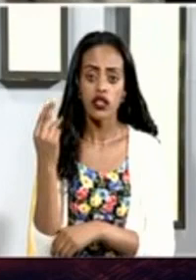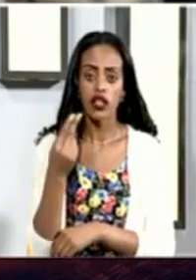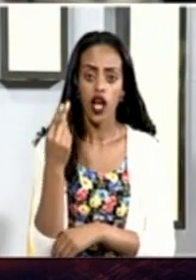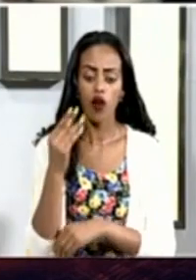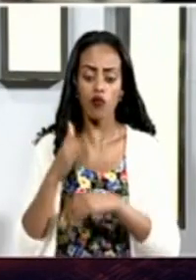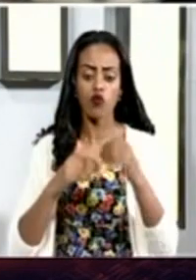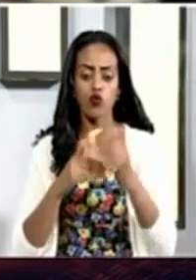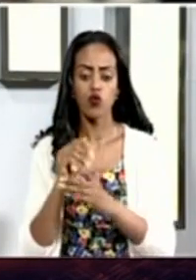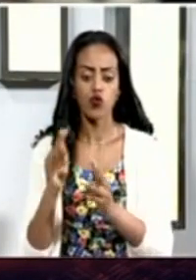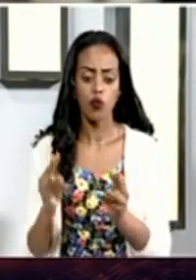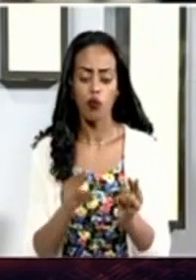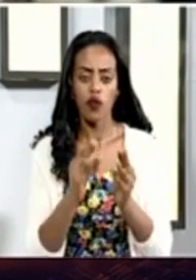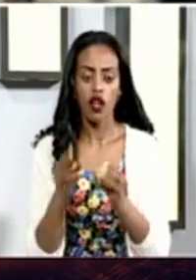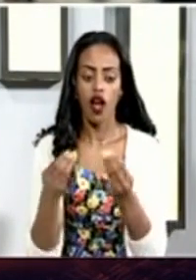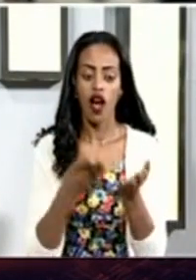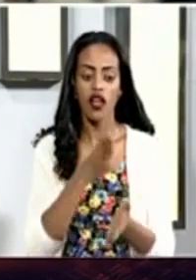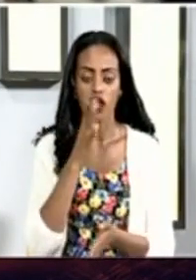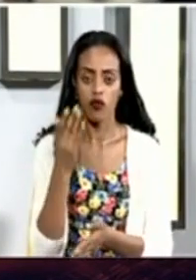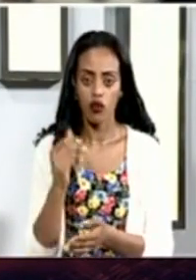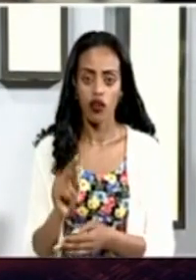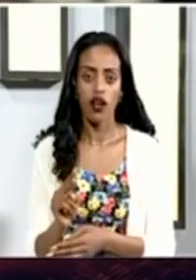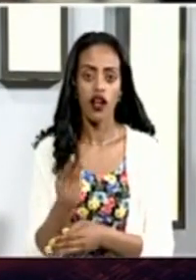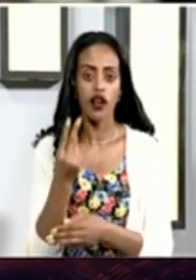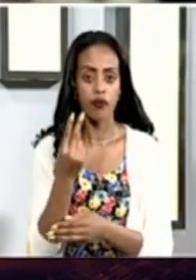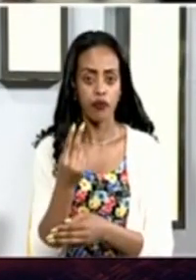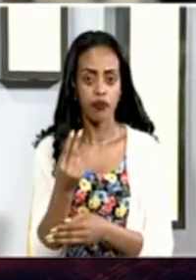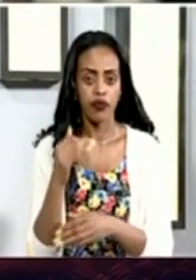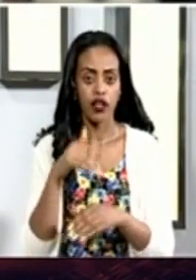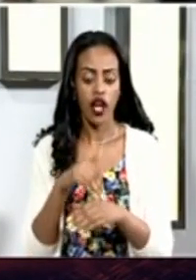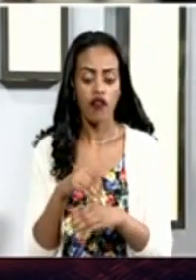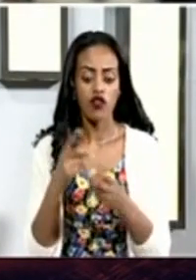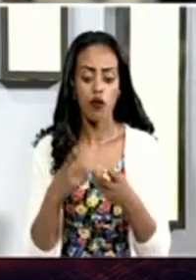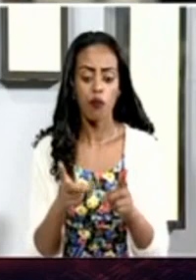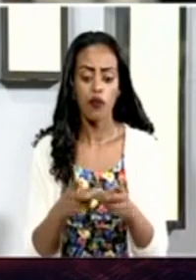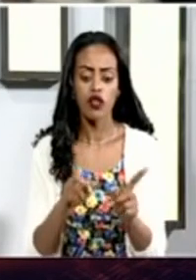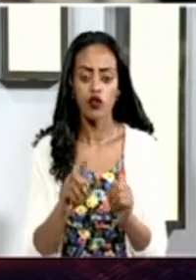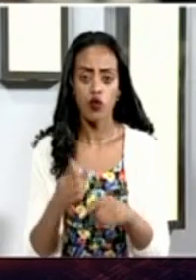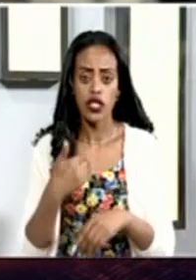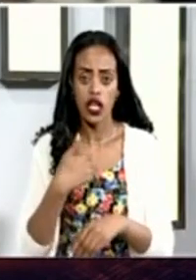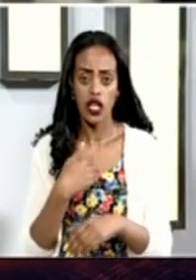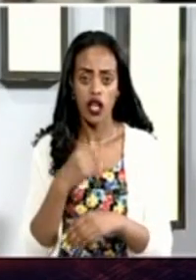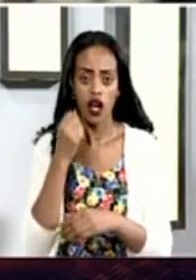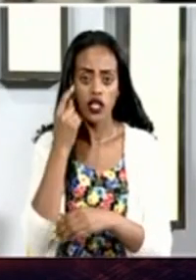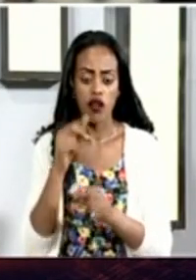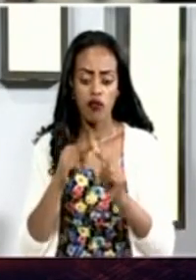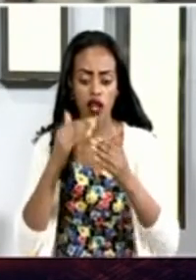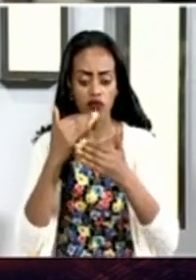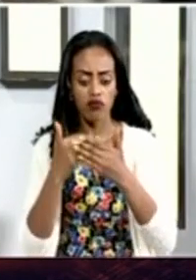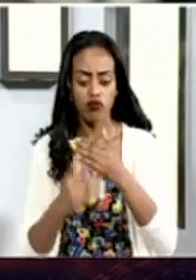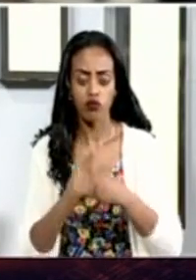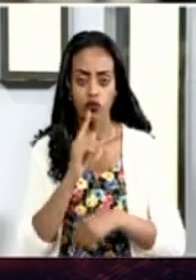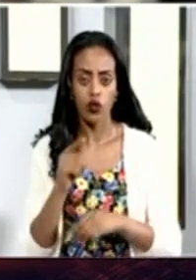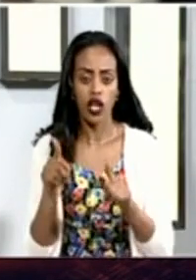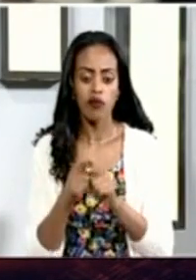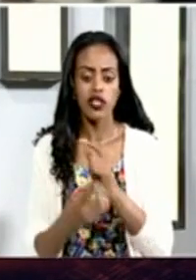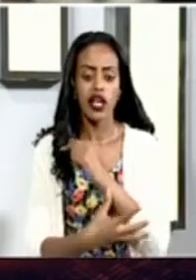ملكع أي قرر نيرو خال أي أفت مهرتون للنا جنزة وتعمل الورا دينيرو خمزي